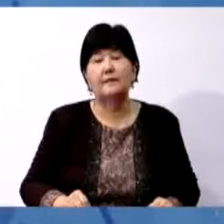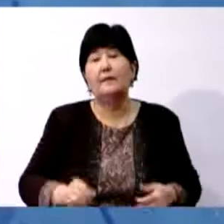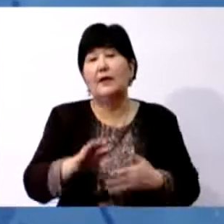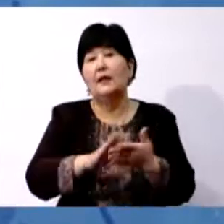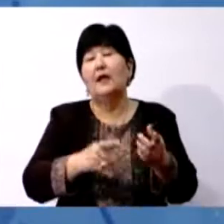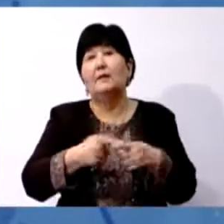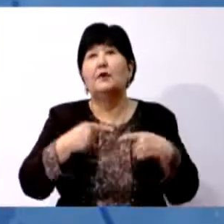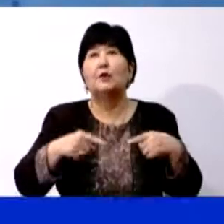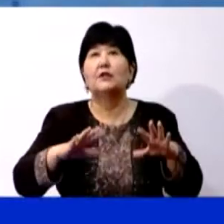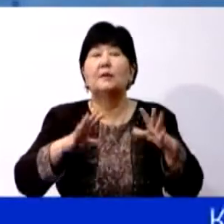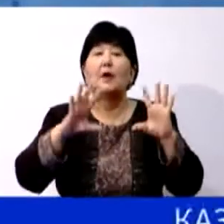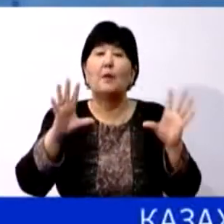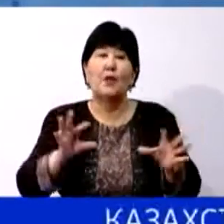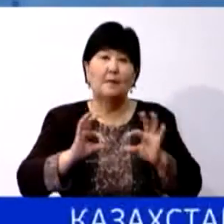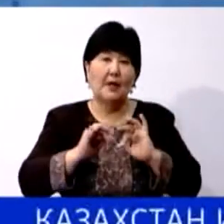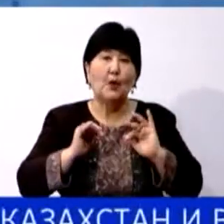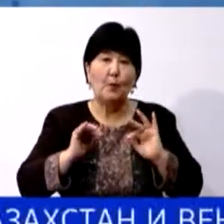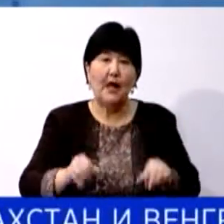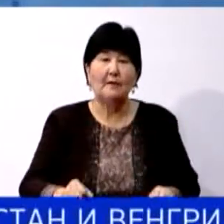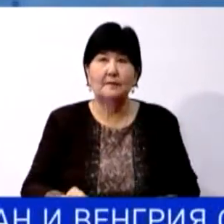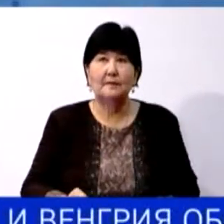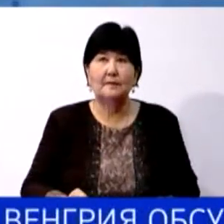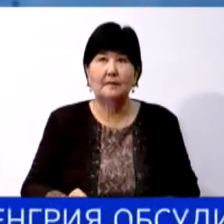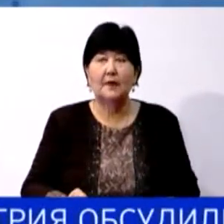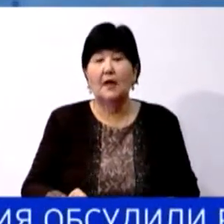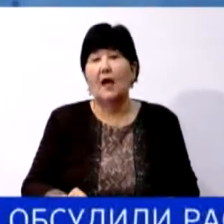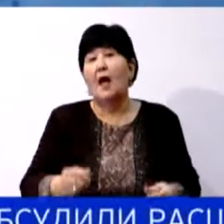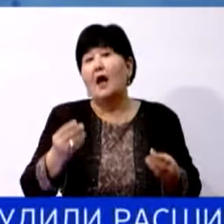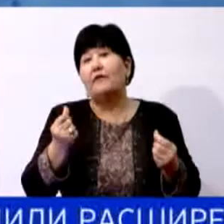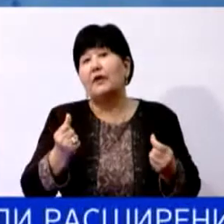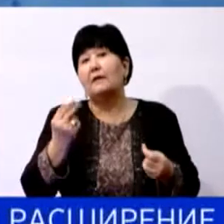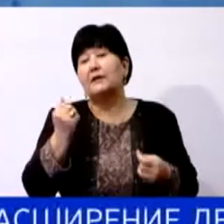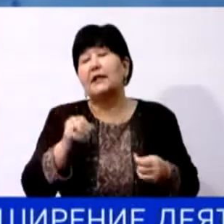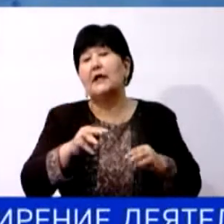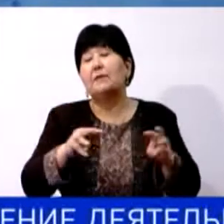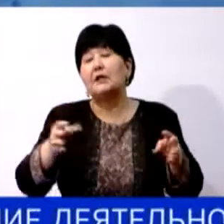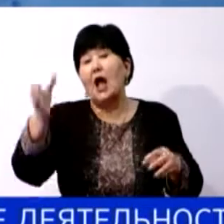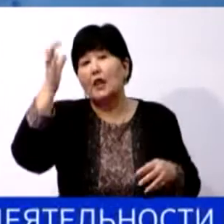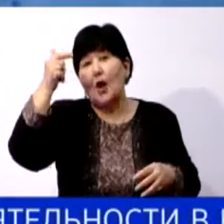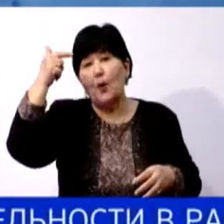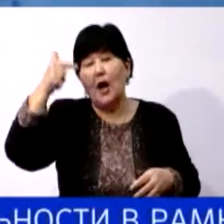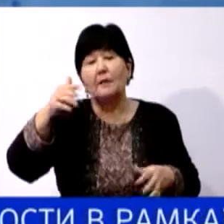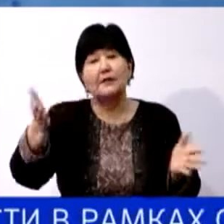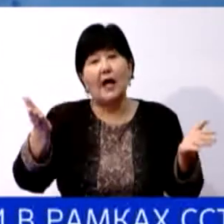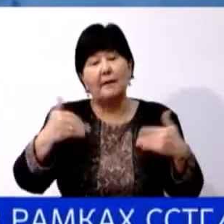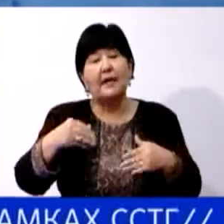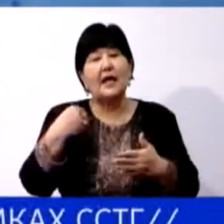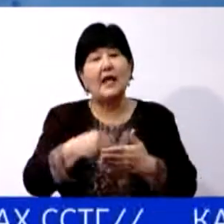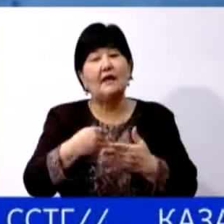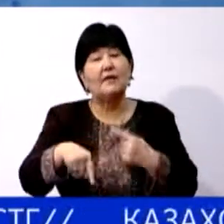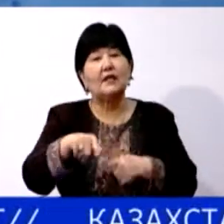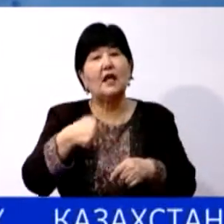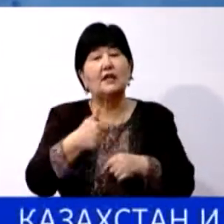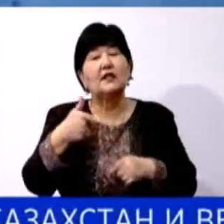Далее об этих и других событиях более подробно. Финансовый центр Министерства науки и образования приглашает инвесторов на